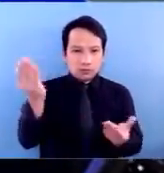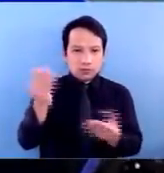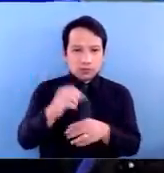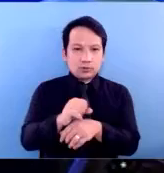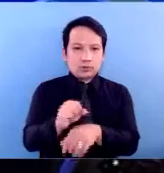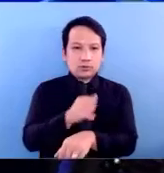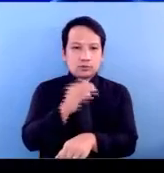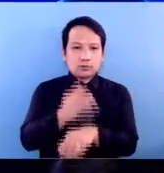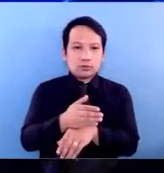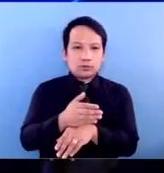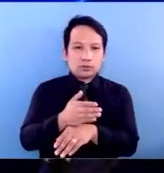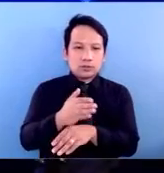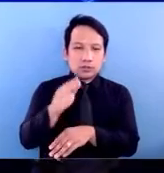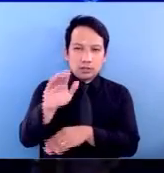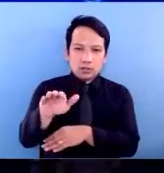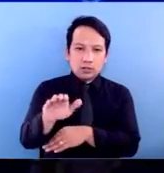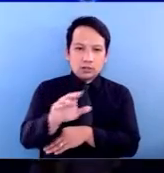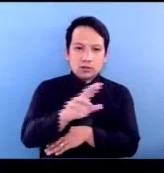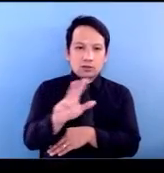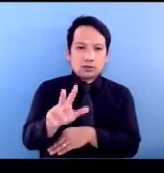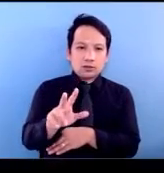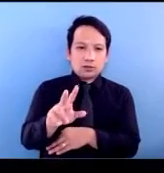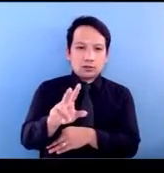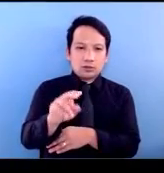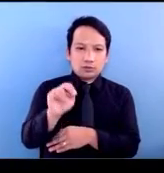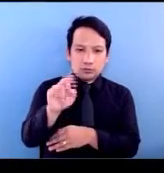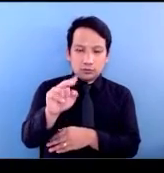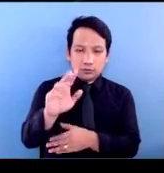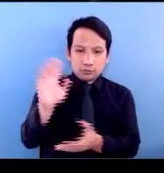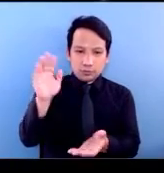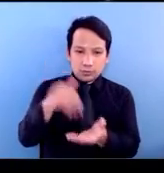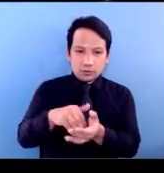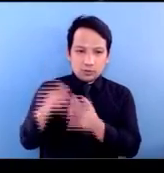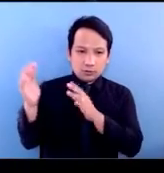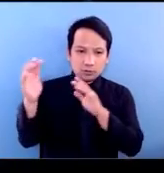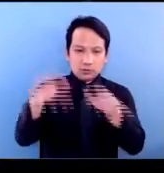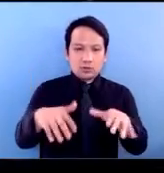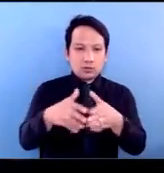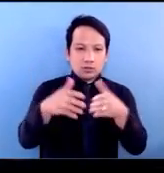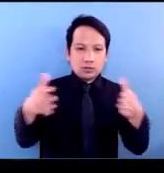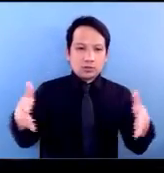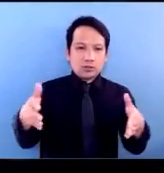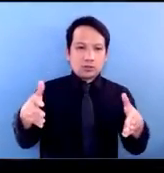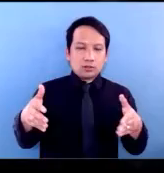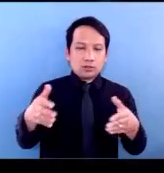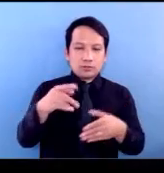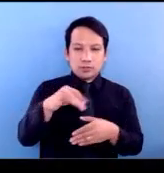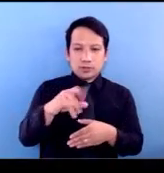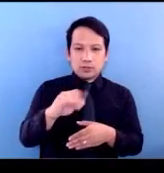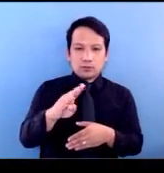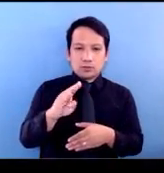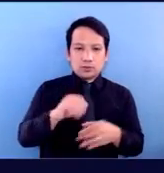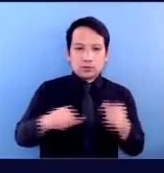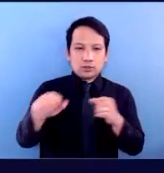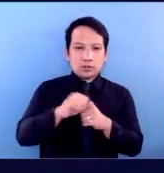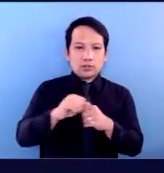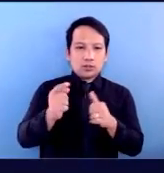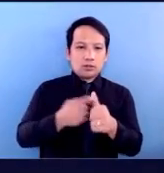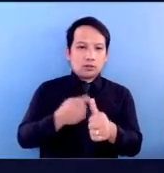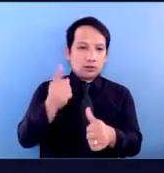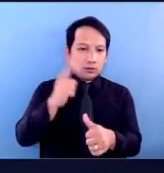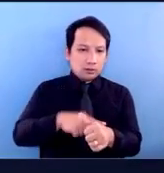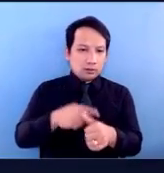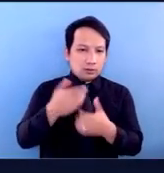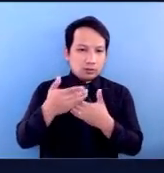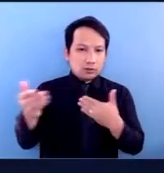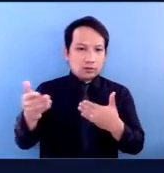kahapon. Mahigit 12,000 nagpunta sa tinuturing na grand rally sa pinaglabanan shrine. Sa unang pagkakataon, may